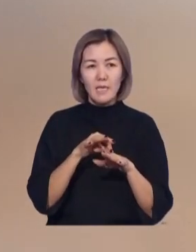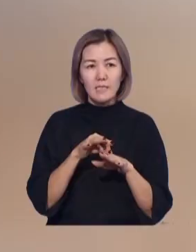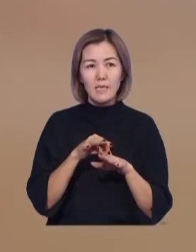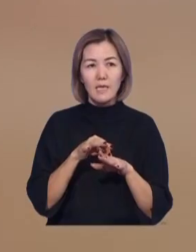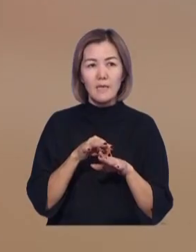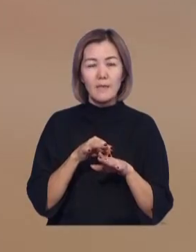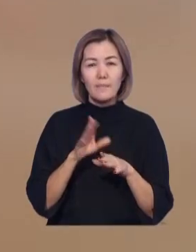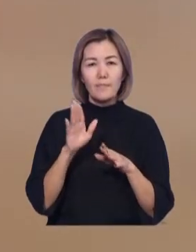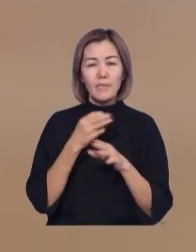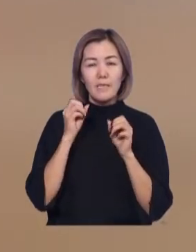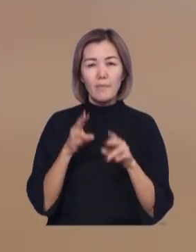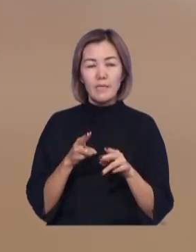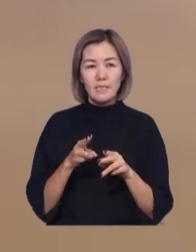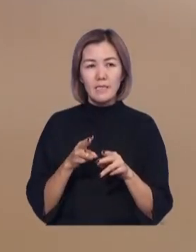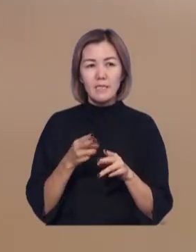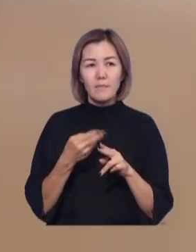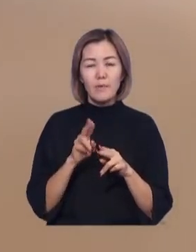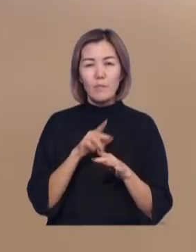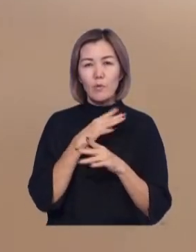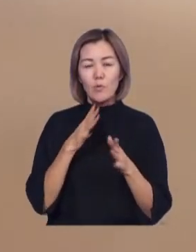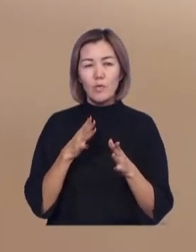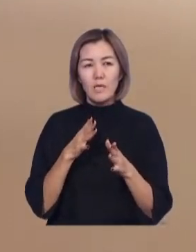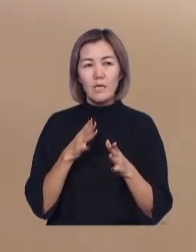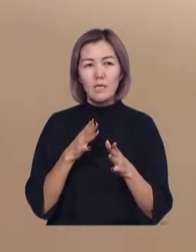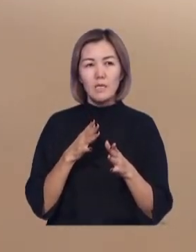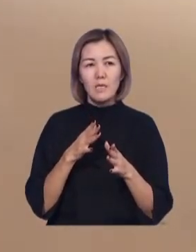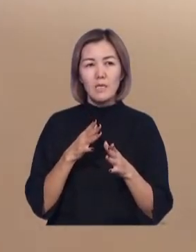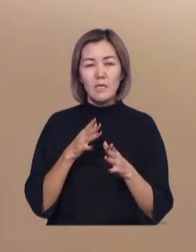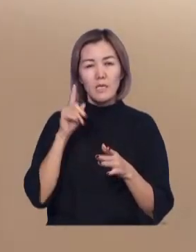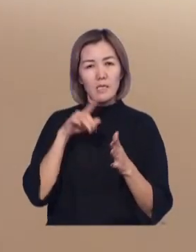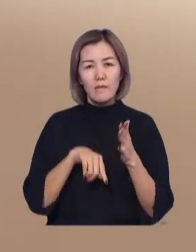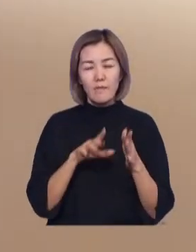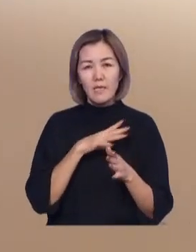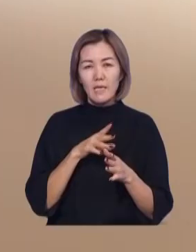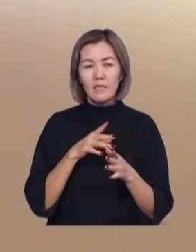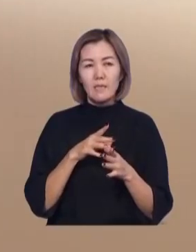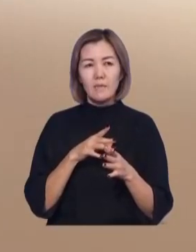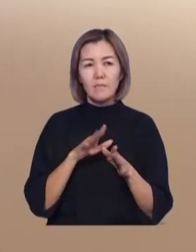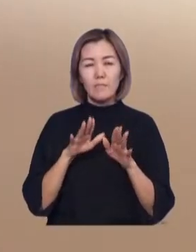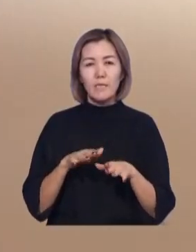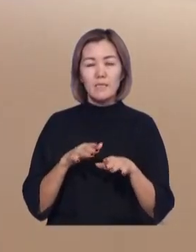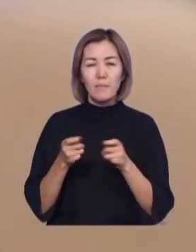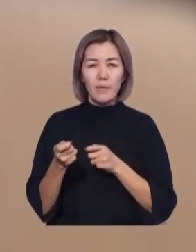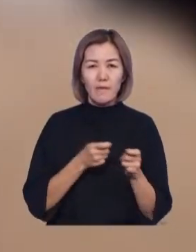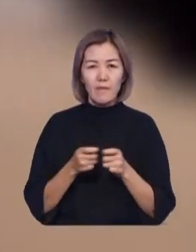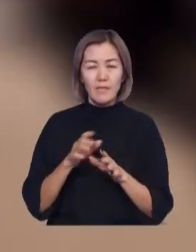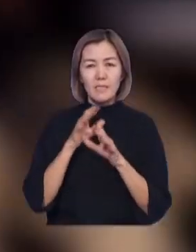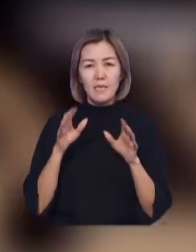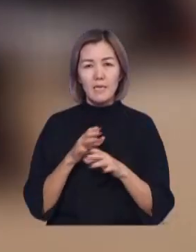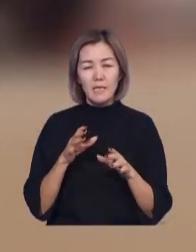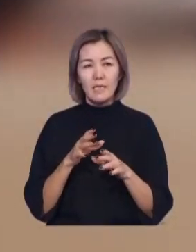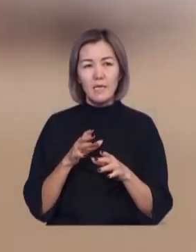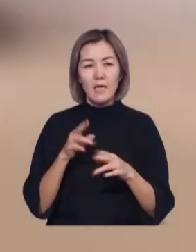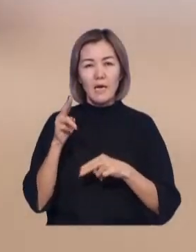сомнение безопасность в гизе поскольку многие подвергают сомнению усилия предпринимаемые местным правительством для сохранения